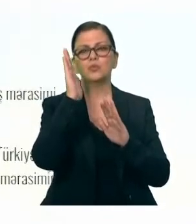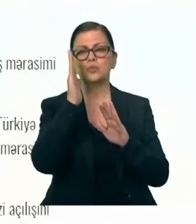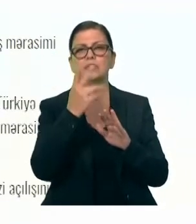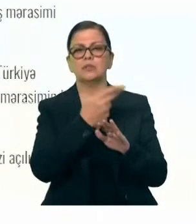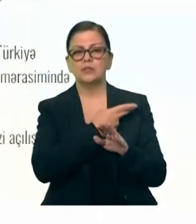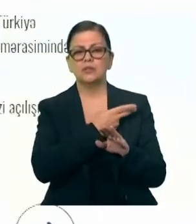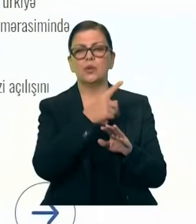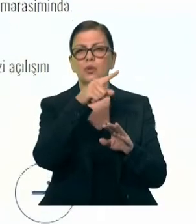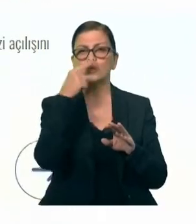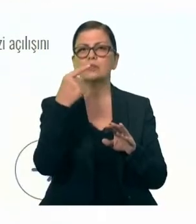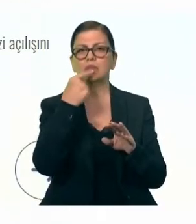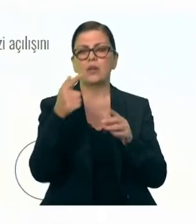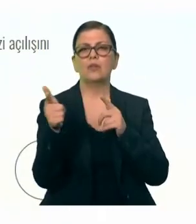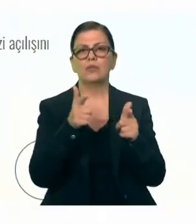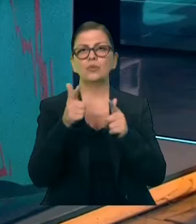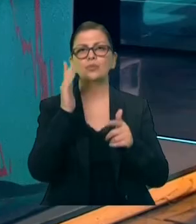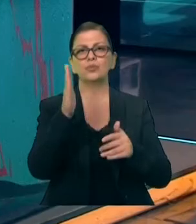bölmələrinin hazırlanması da planlaşdırılır.